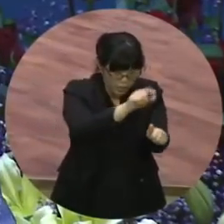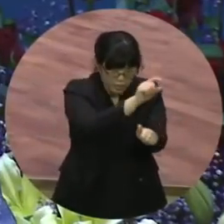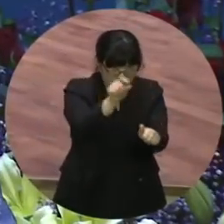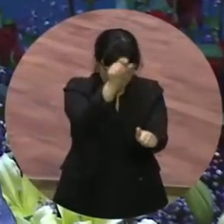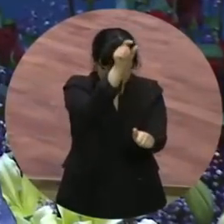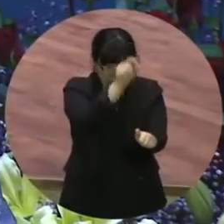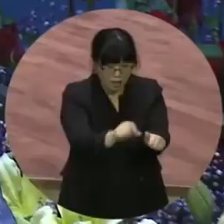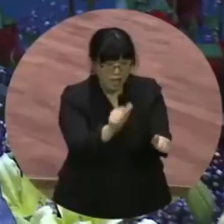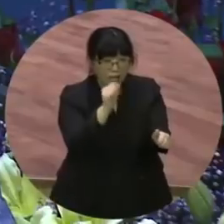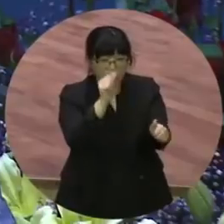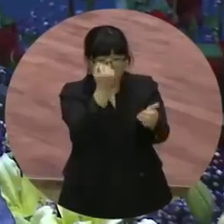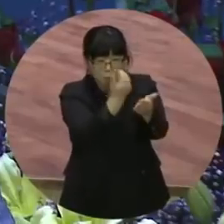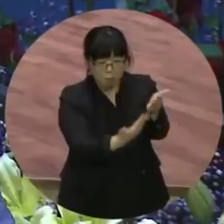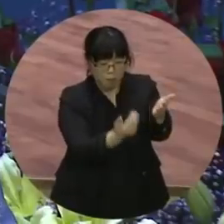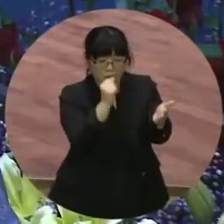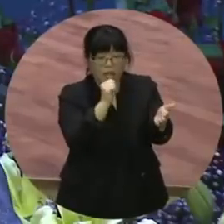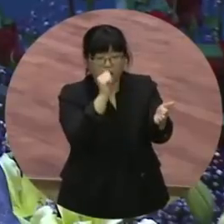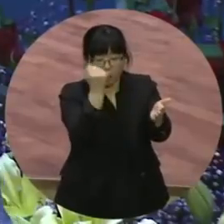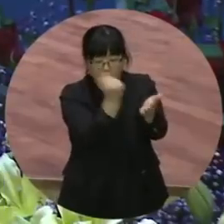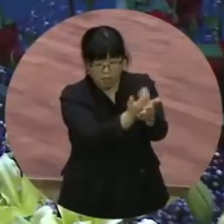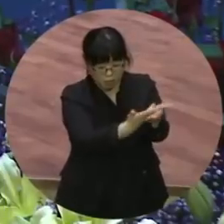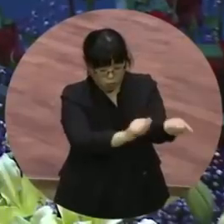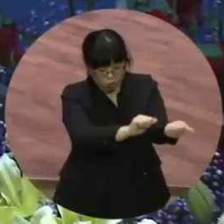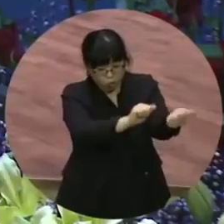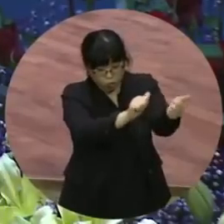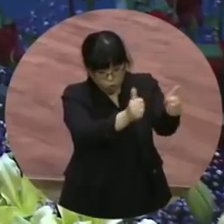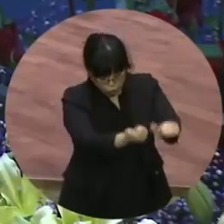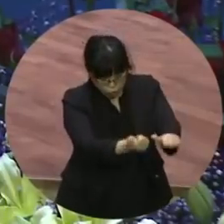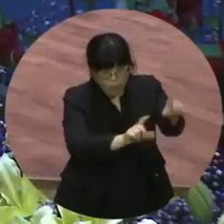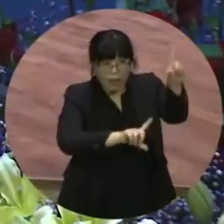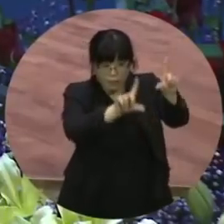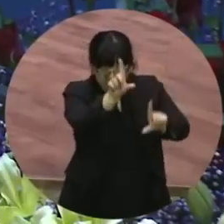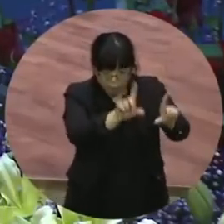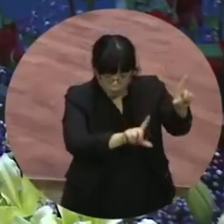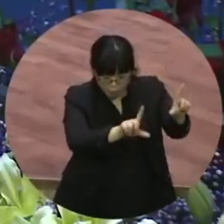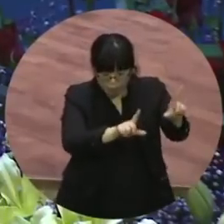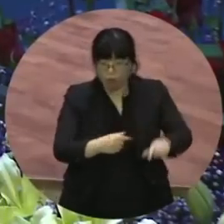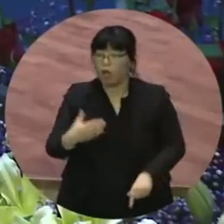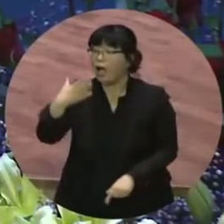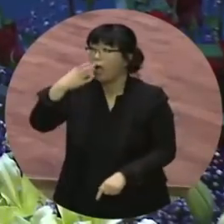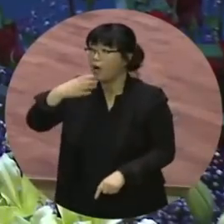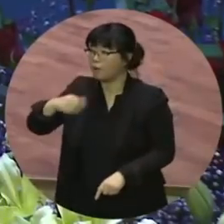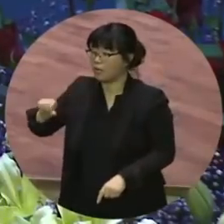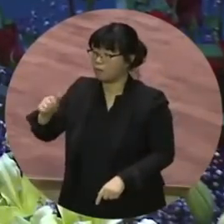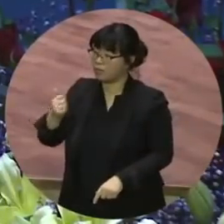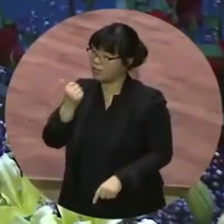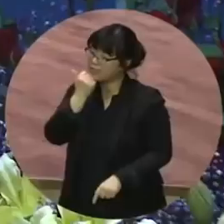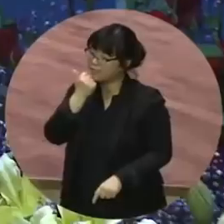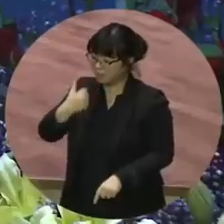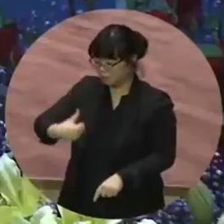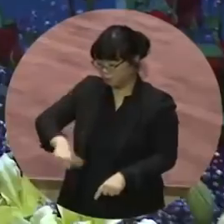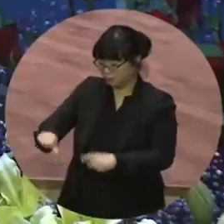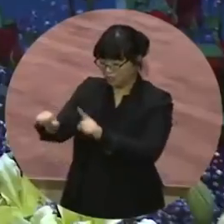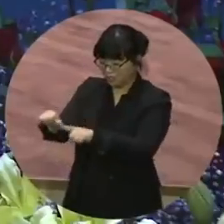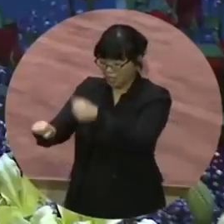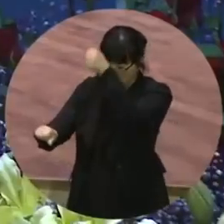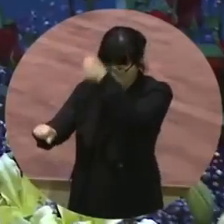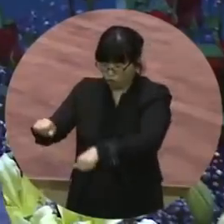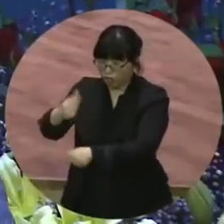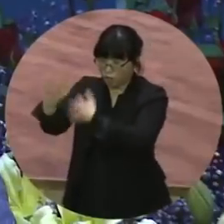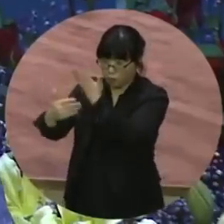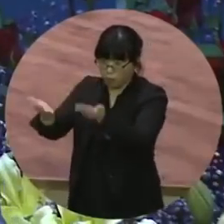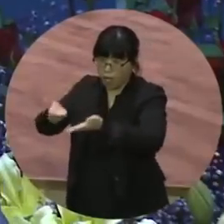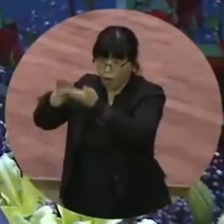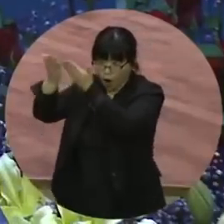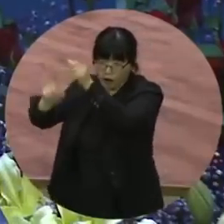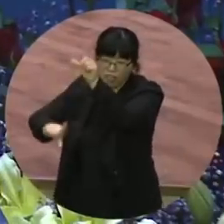그림자예요. 모리아산에 바치는 이 이삭 바친 이 사건은 예수 그리스도의 갈보리 산에